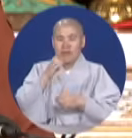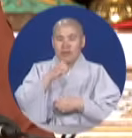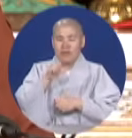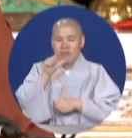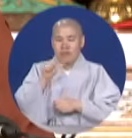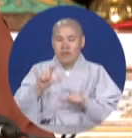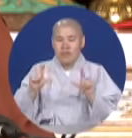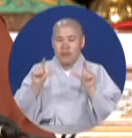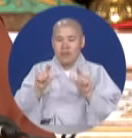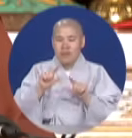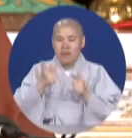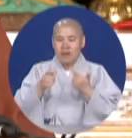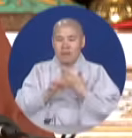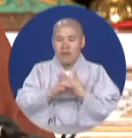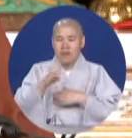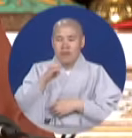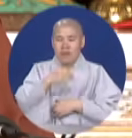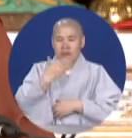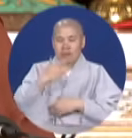해야 되겠습니까?